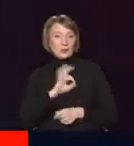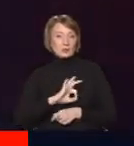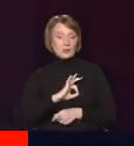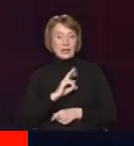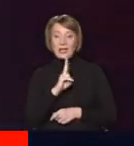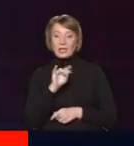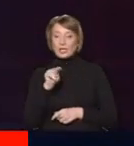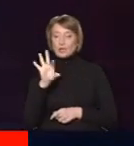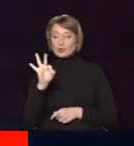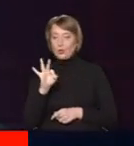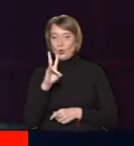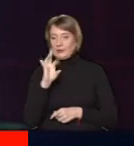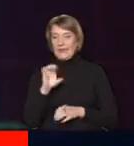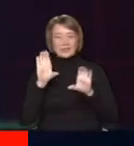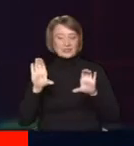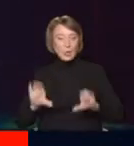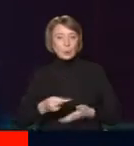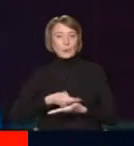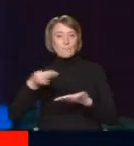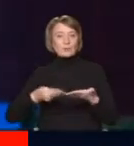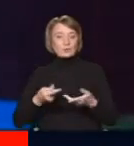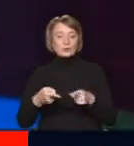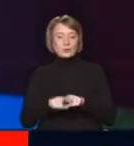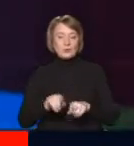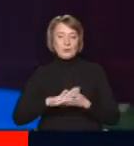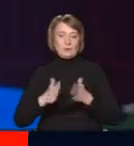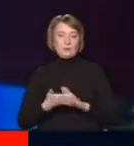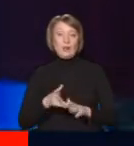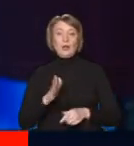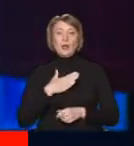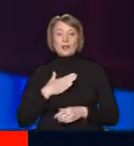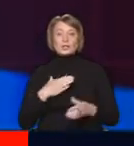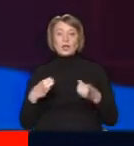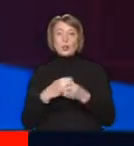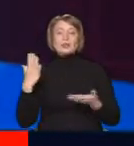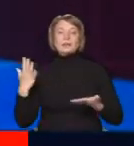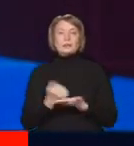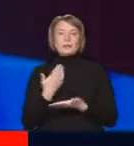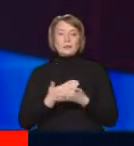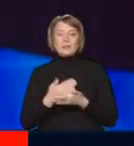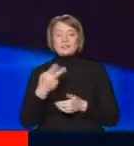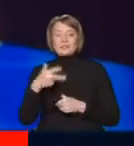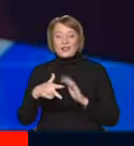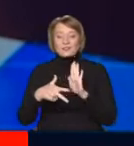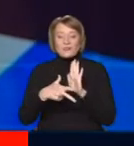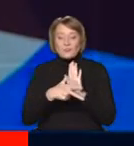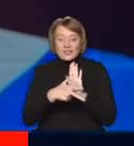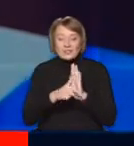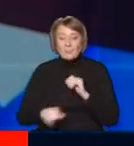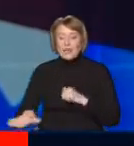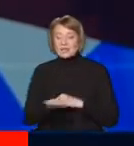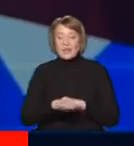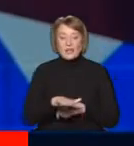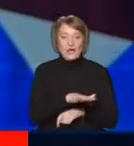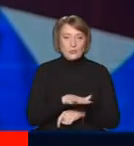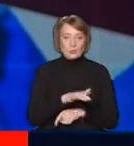роками незаконно підписує такі договори оренди. Особисто я, коли був народним депутатом, наша команда знайшла понад 28 ділянок, де він незаконно підписав